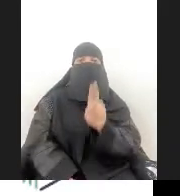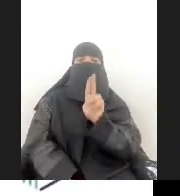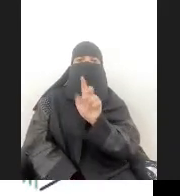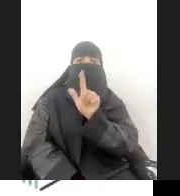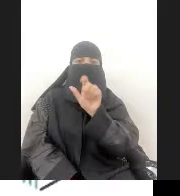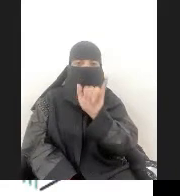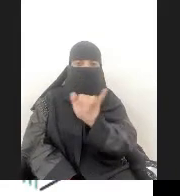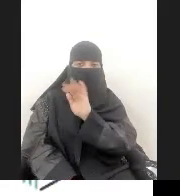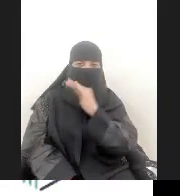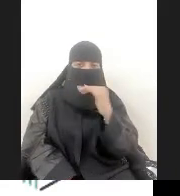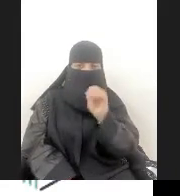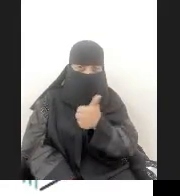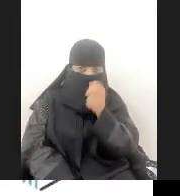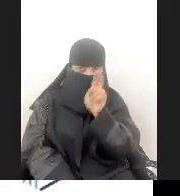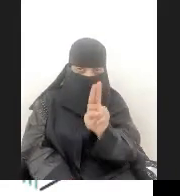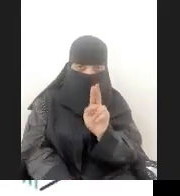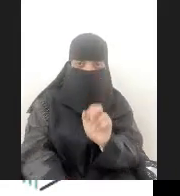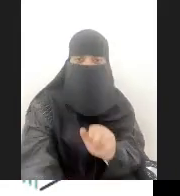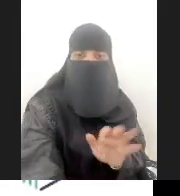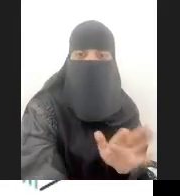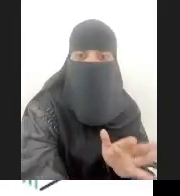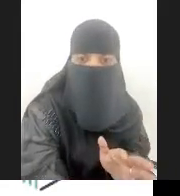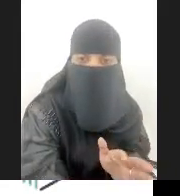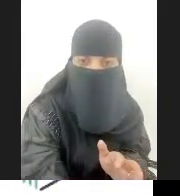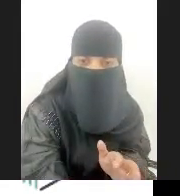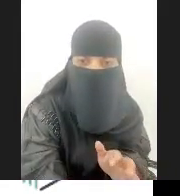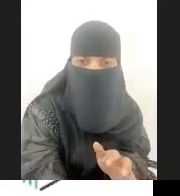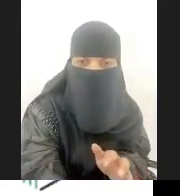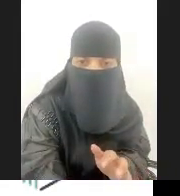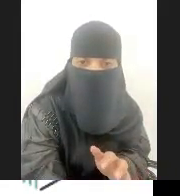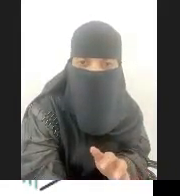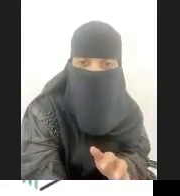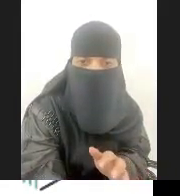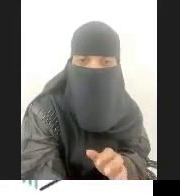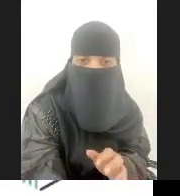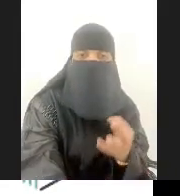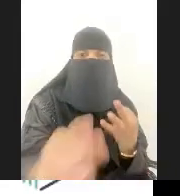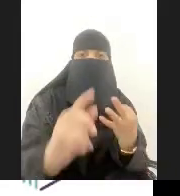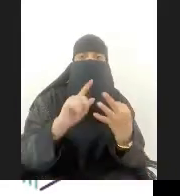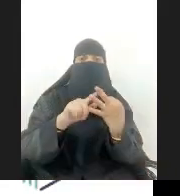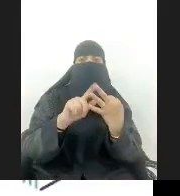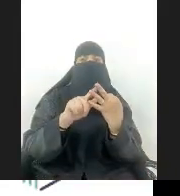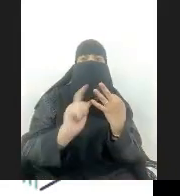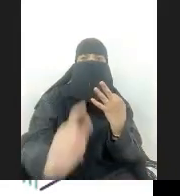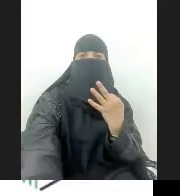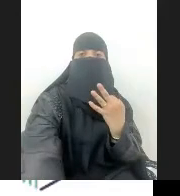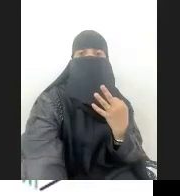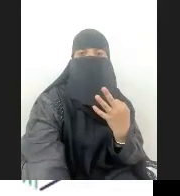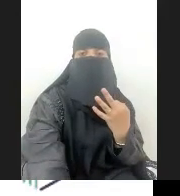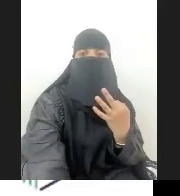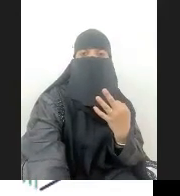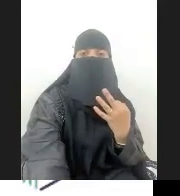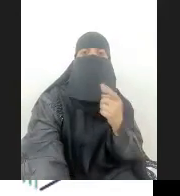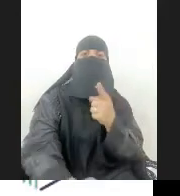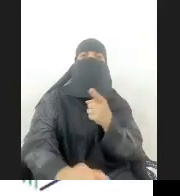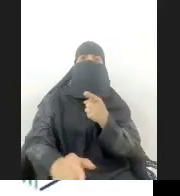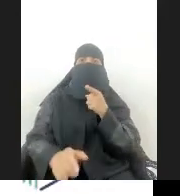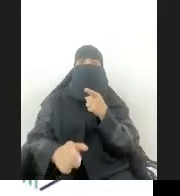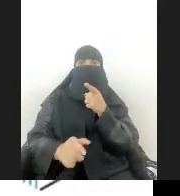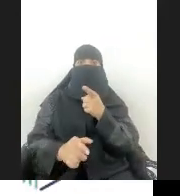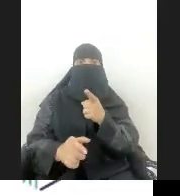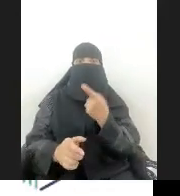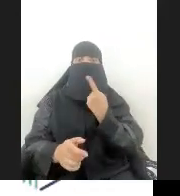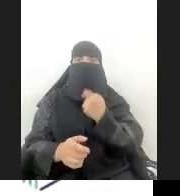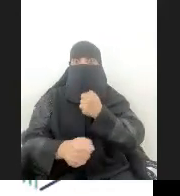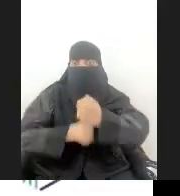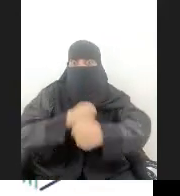يعني أنا تحدثت إليكم الآن، قلت لكم تقديم المحتوى هذا ركن أساسي أو يحتاج جهد كبير جدا، هذه إشارة، هذا تلميح